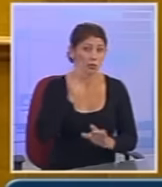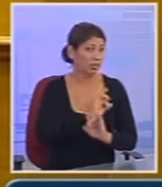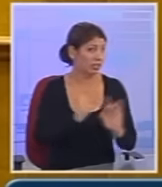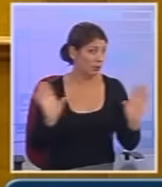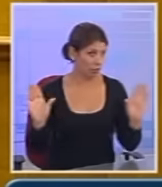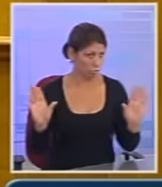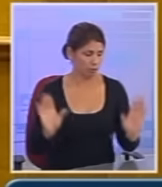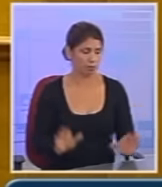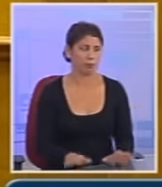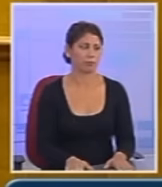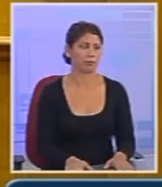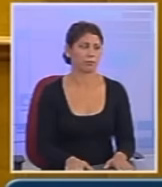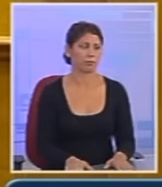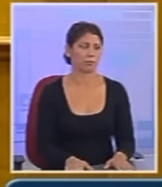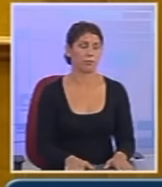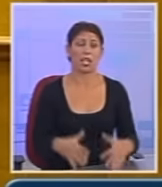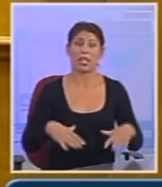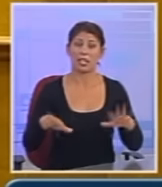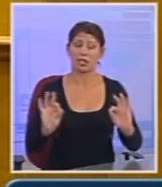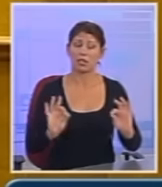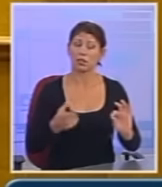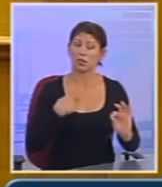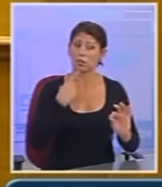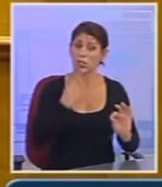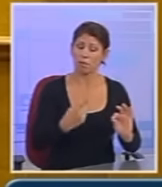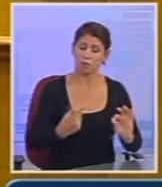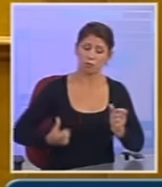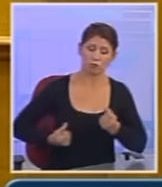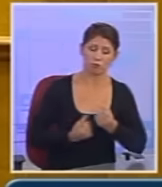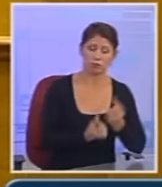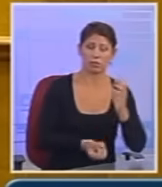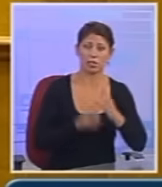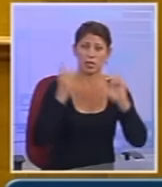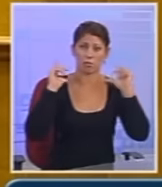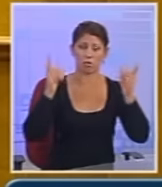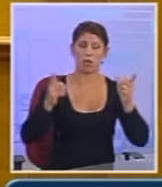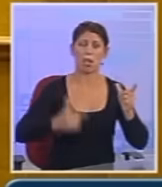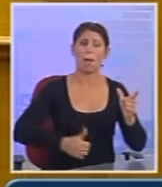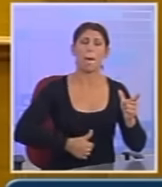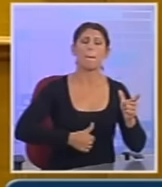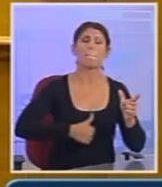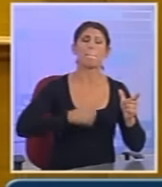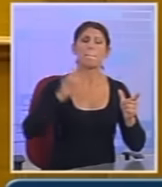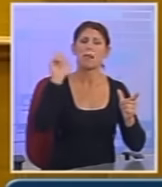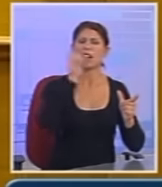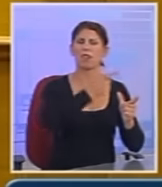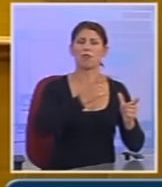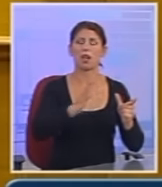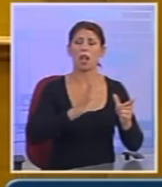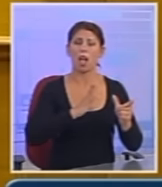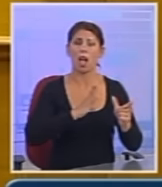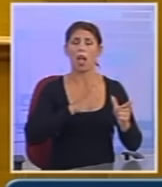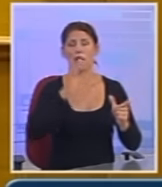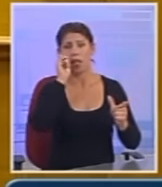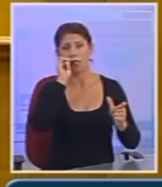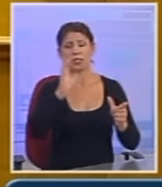Καταρχήν, θέλω να εκφράσω τη στήριξη της Νέας Δημοκρατίας στο περήφανο ανθρώπινο δυναμικό γυναίκες και